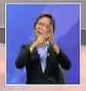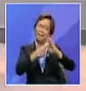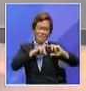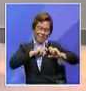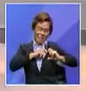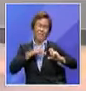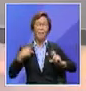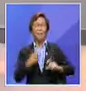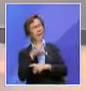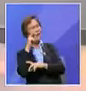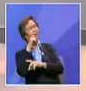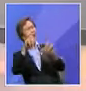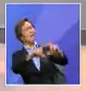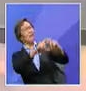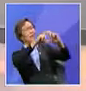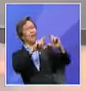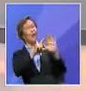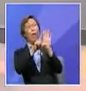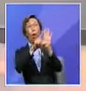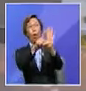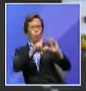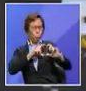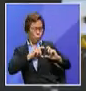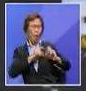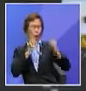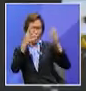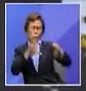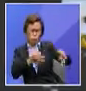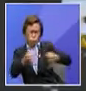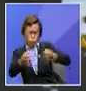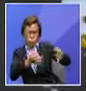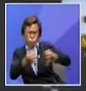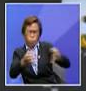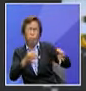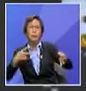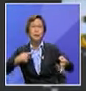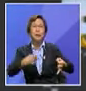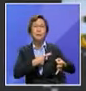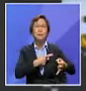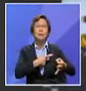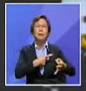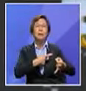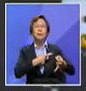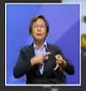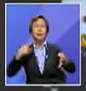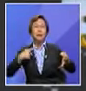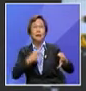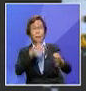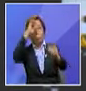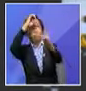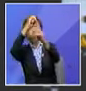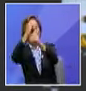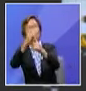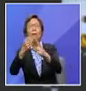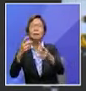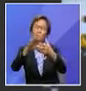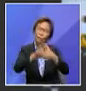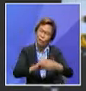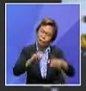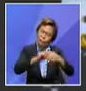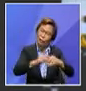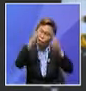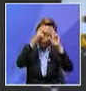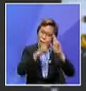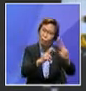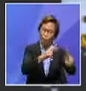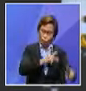kita lihat kepada logonya itu banyak tafsiran dan juga tamsilan kepada apa yang kita nak gagaskan. Bukan saja bercerita tentang kesetiaan